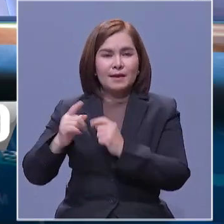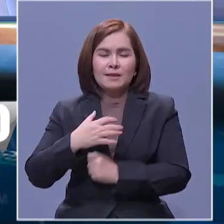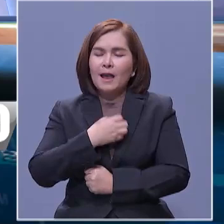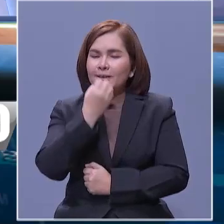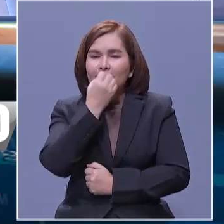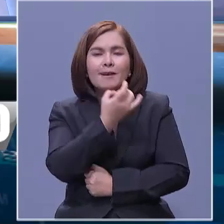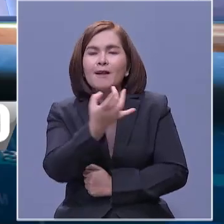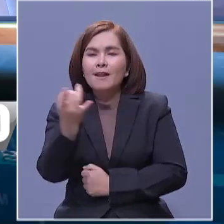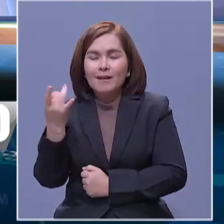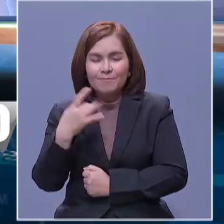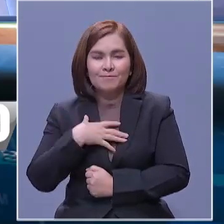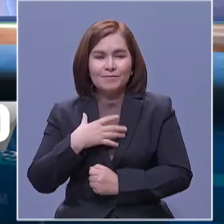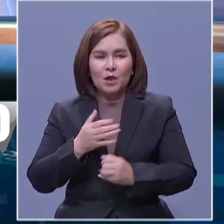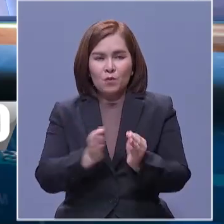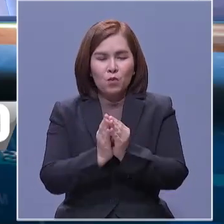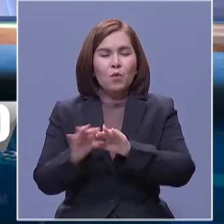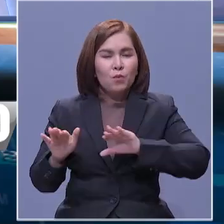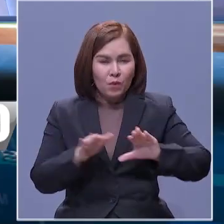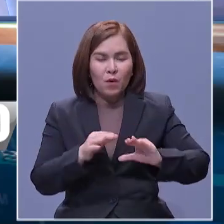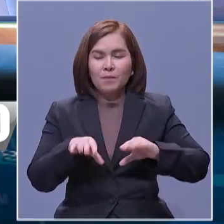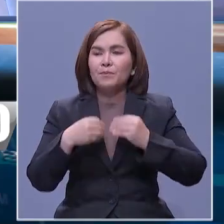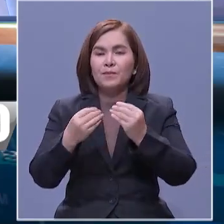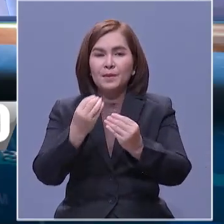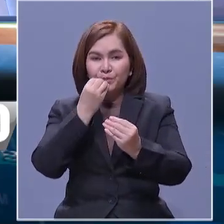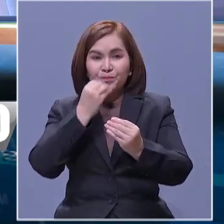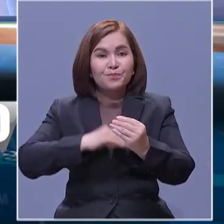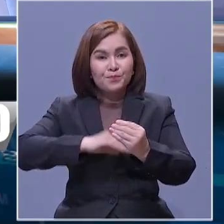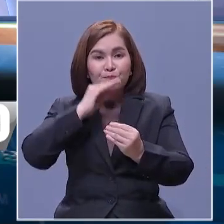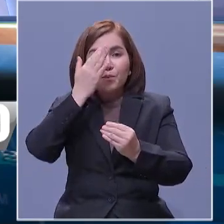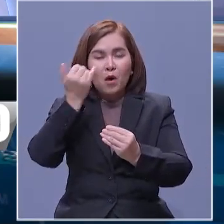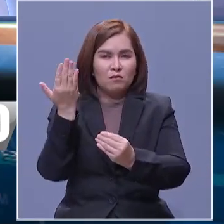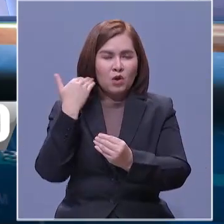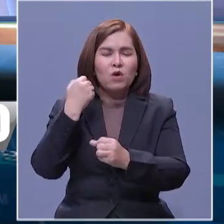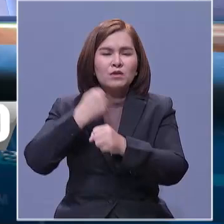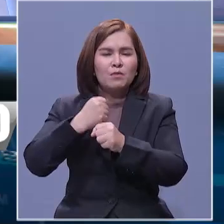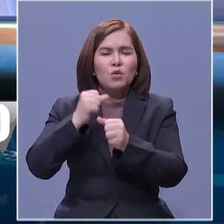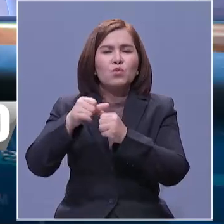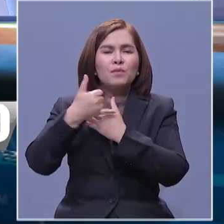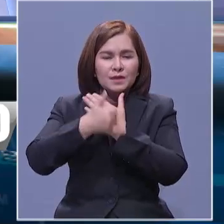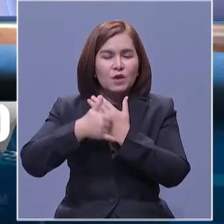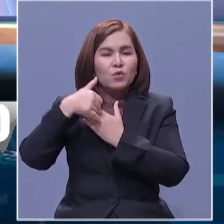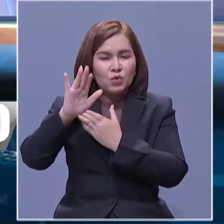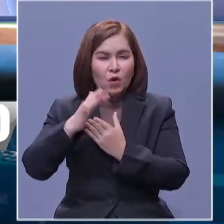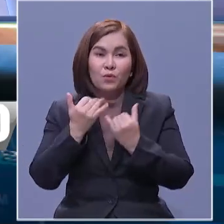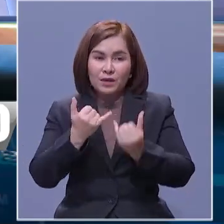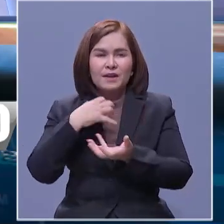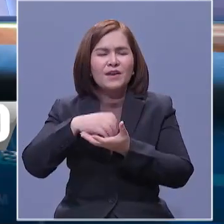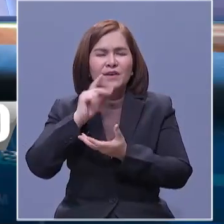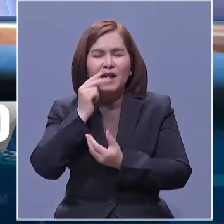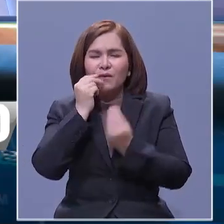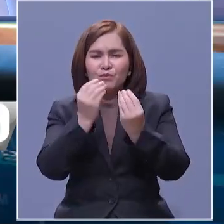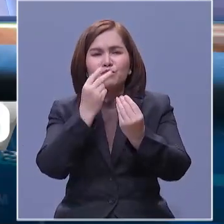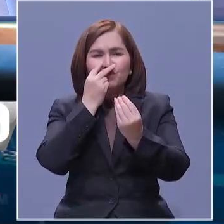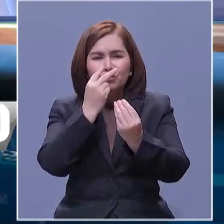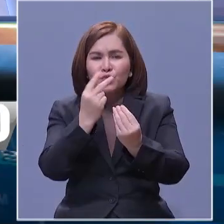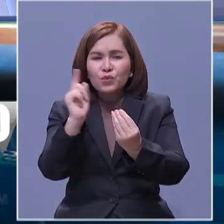ากกินอะไรมาเดี๋ยวทำให้กินเต็มที่ห่างจากบ้านจากเมืองไปนานนะครับผมพาไปดูบรรยากาศ